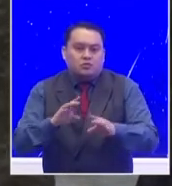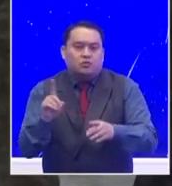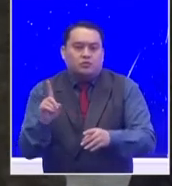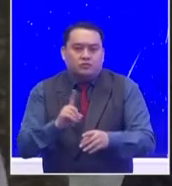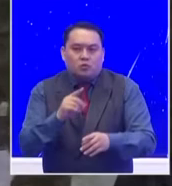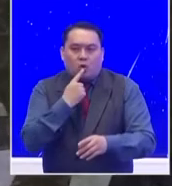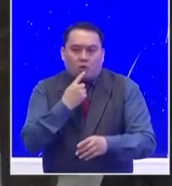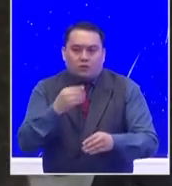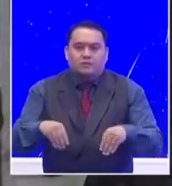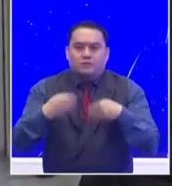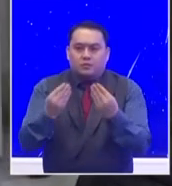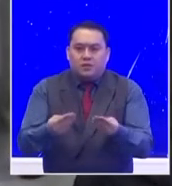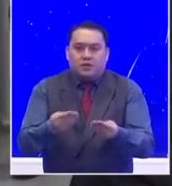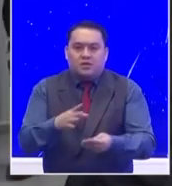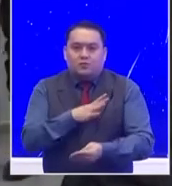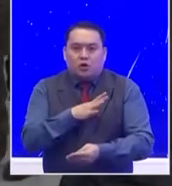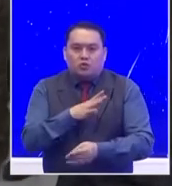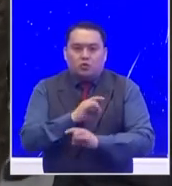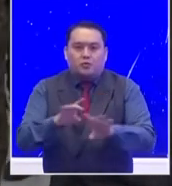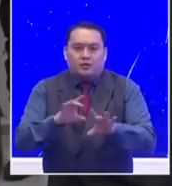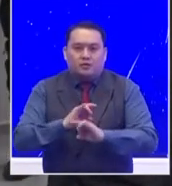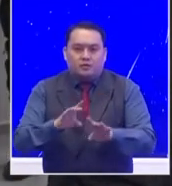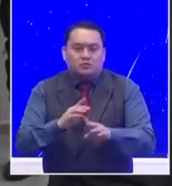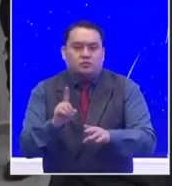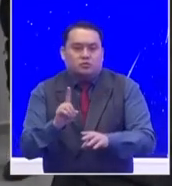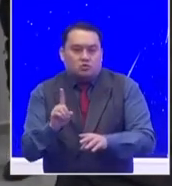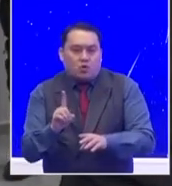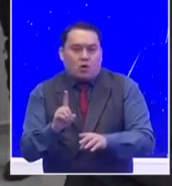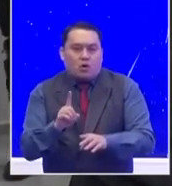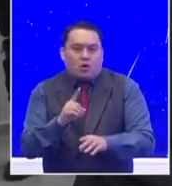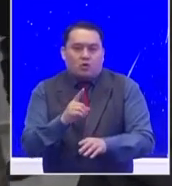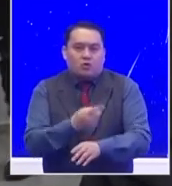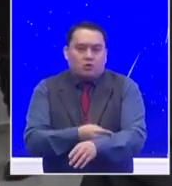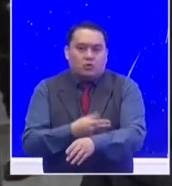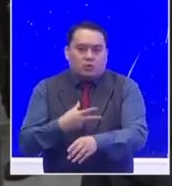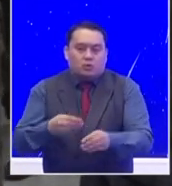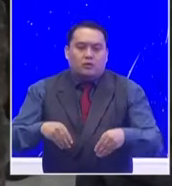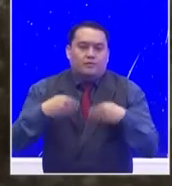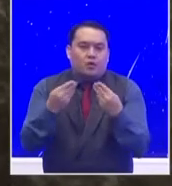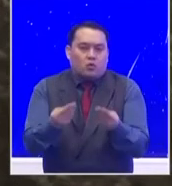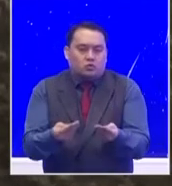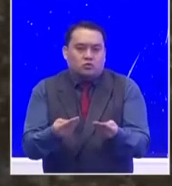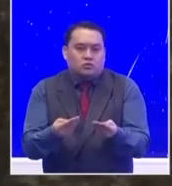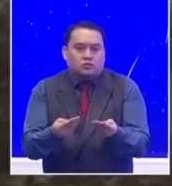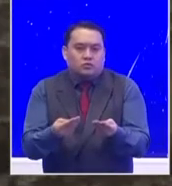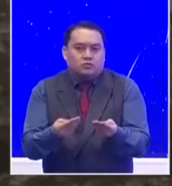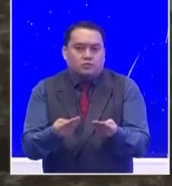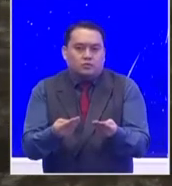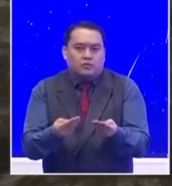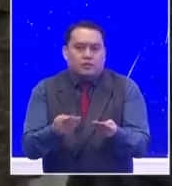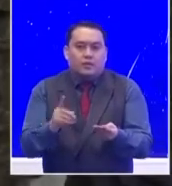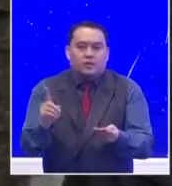доноров. Есть у нас постоянные доноры, постоянных доноров около 200 человек у нас. Всем донорам хочется